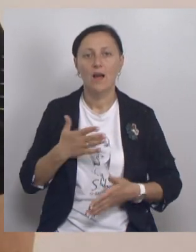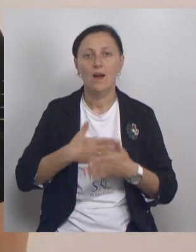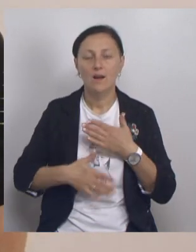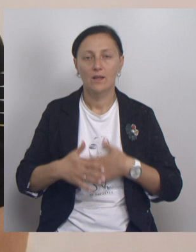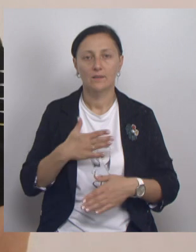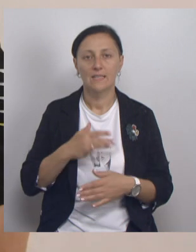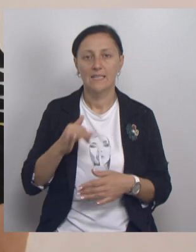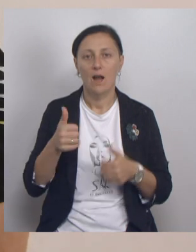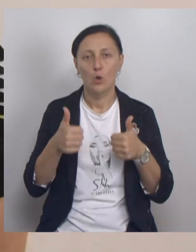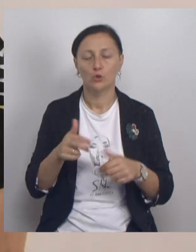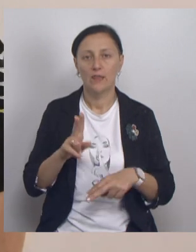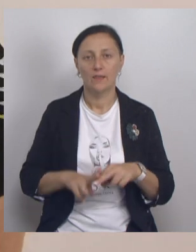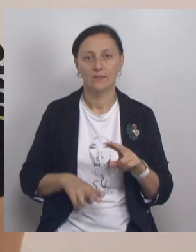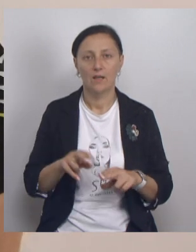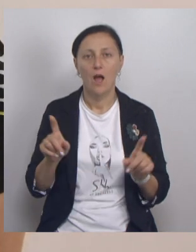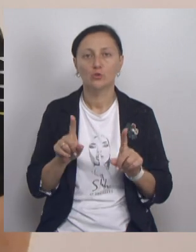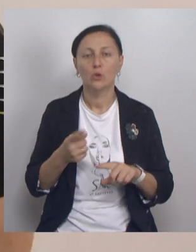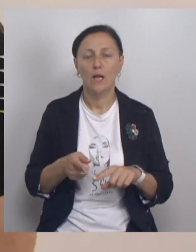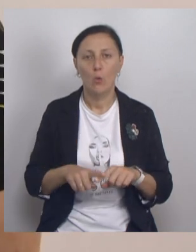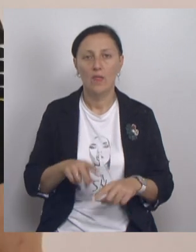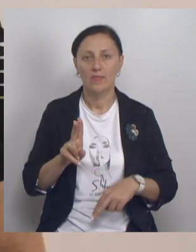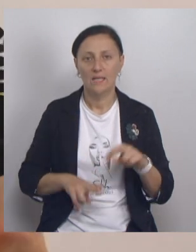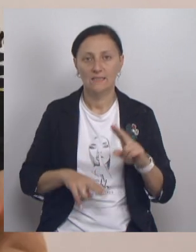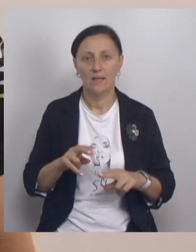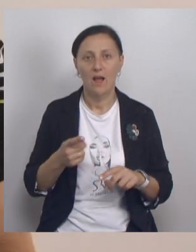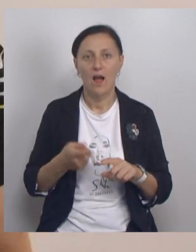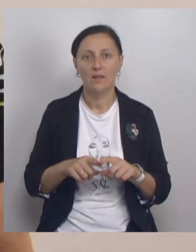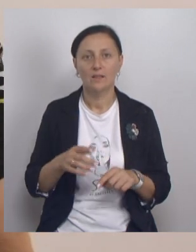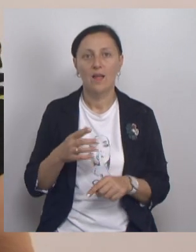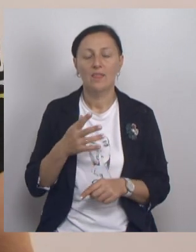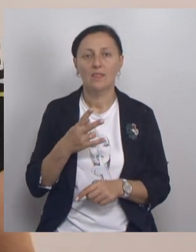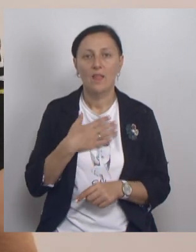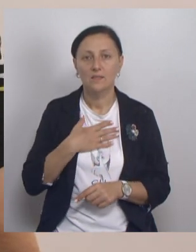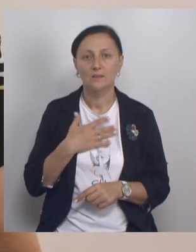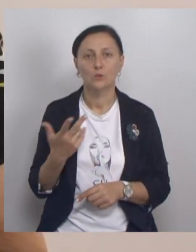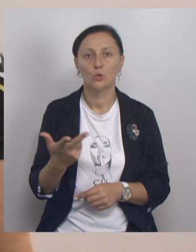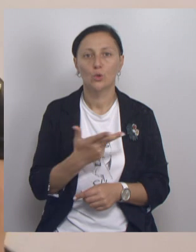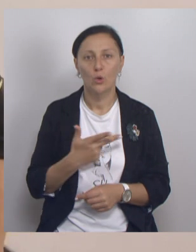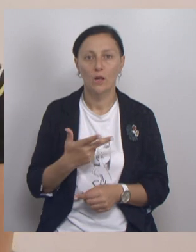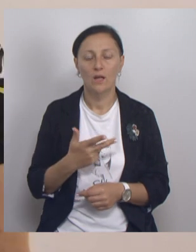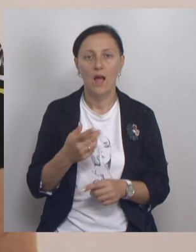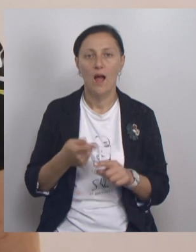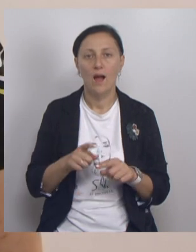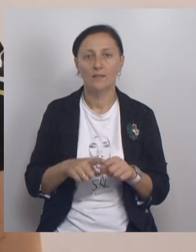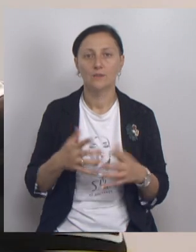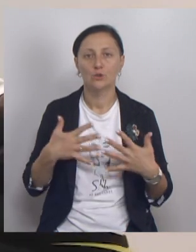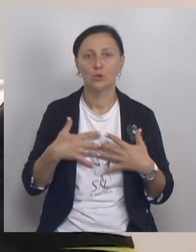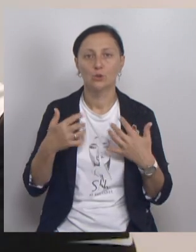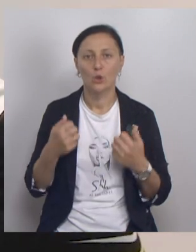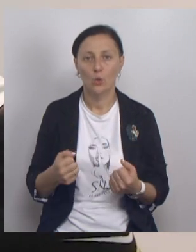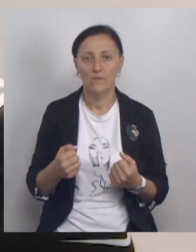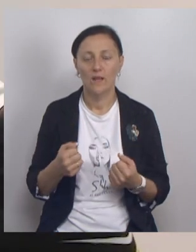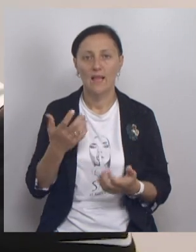И с настроением. А что такое настроение? Настрое! Это здоровье.